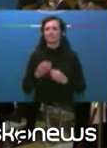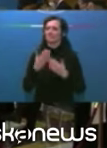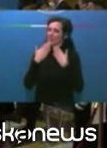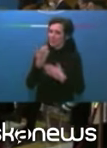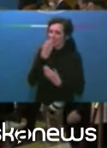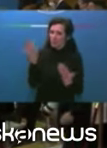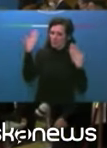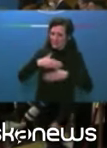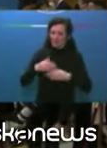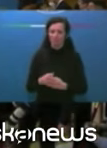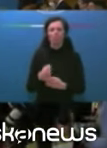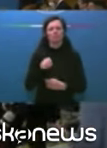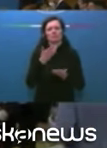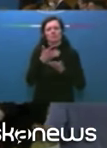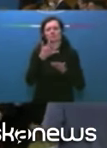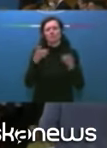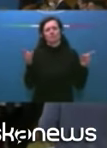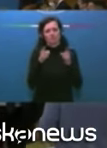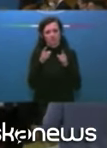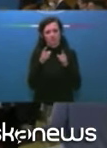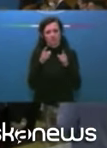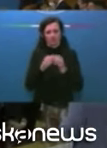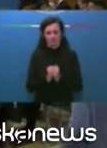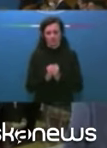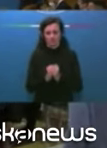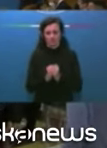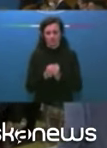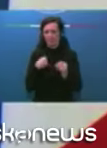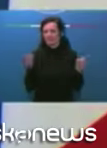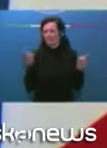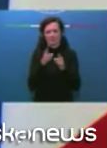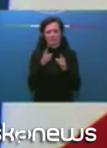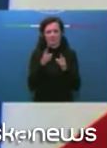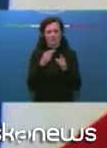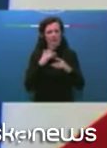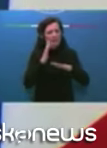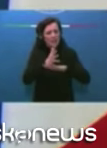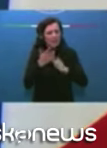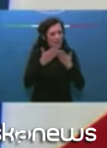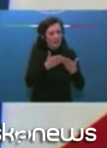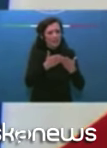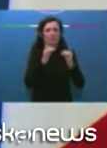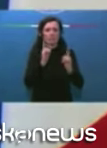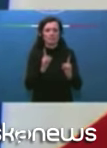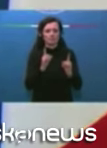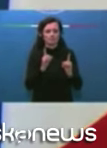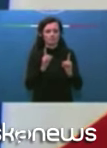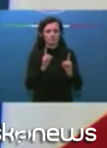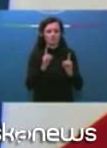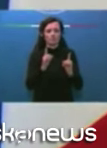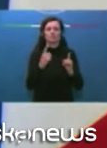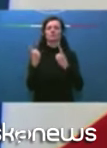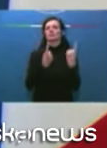Dunque, io vi racconto brevemente una serie di interventi di natura strutturale per il cosiddetto